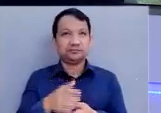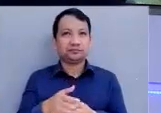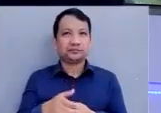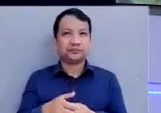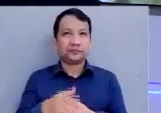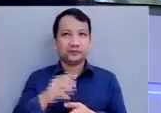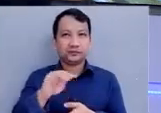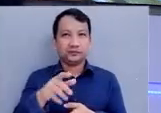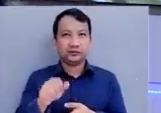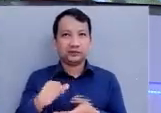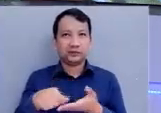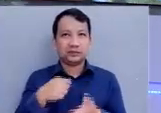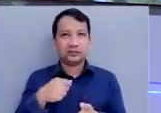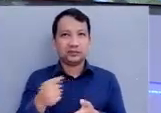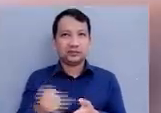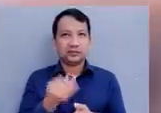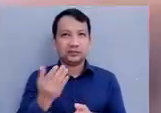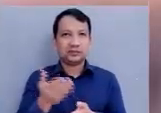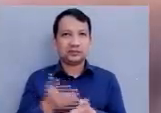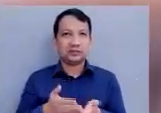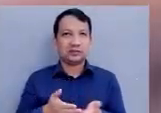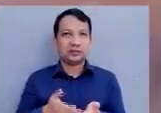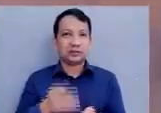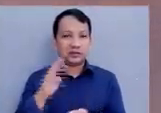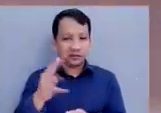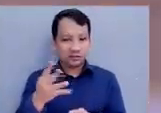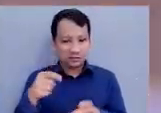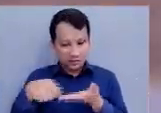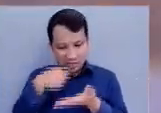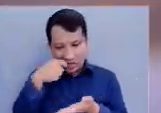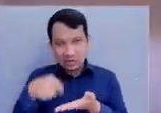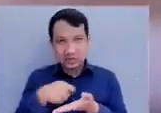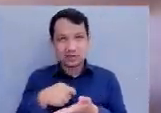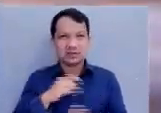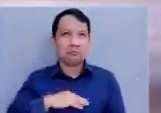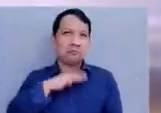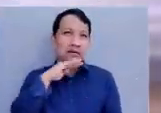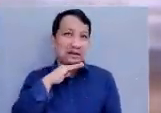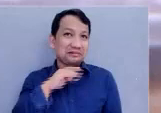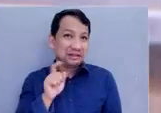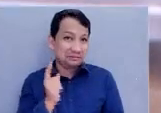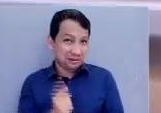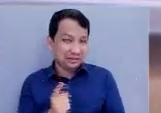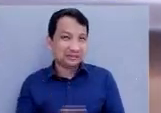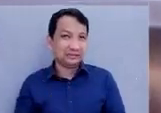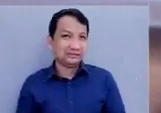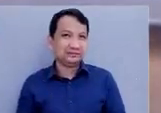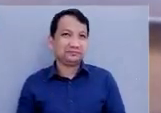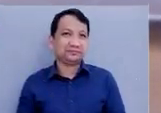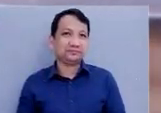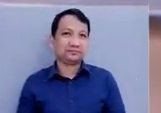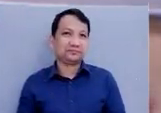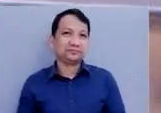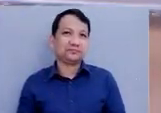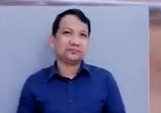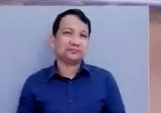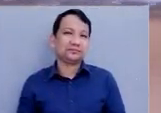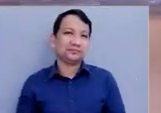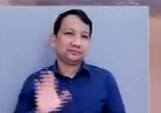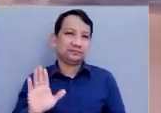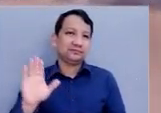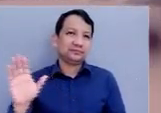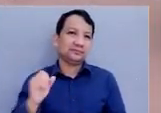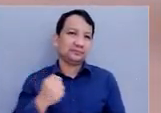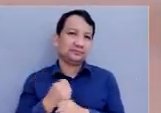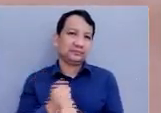kumakain tayo ng Umay mga ng maaha mga apat na kutsara pa lang medyo Umay ka na eh So yung gumagawa niya kapatid niya rin po owner